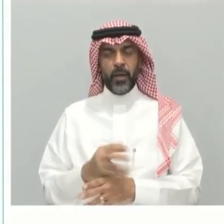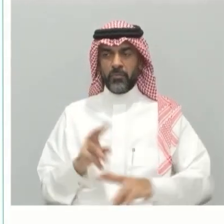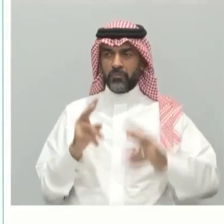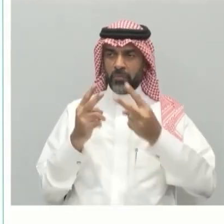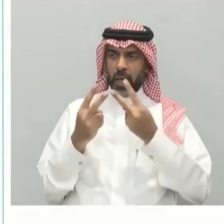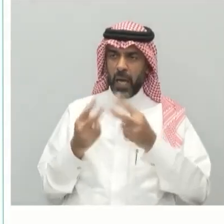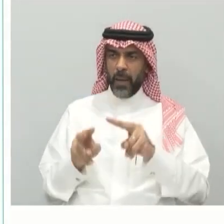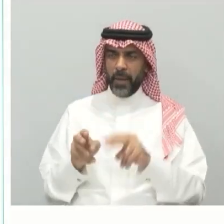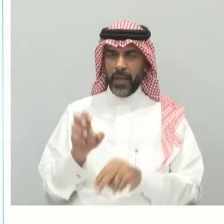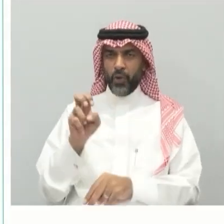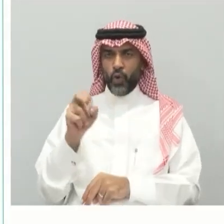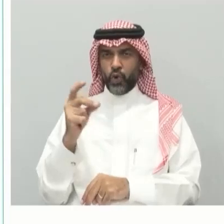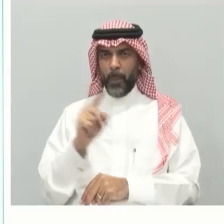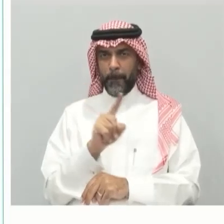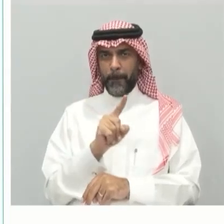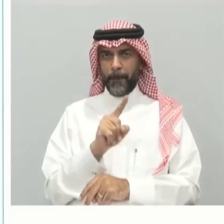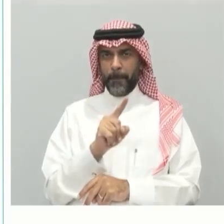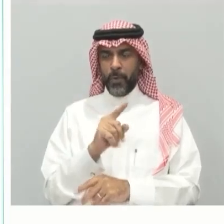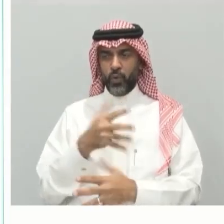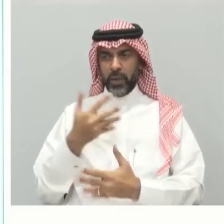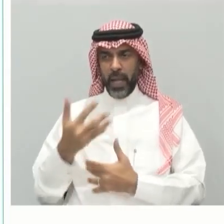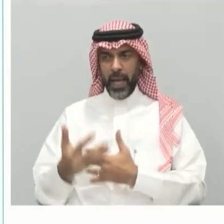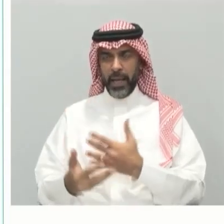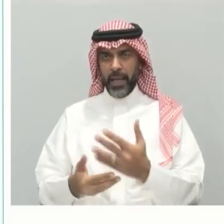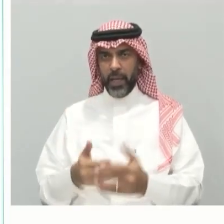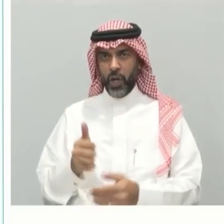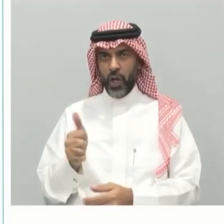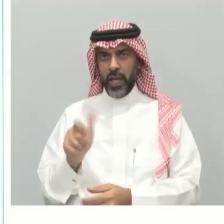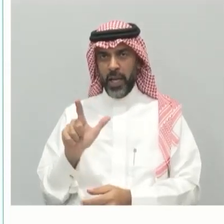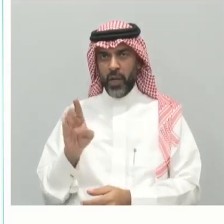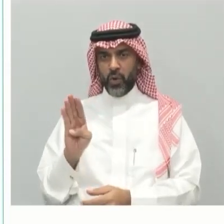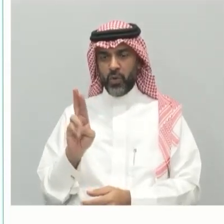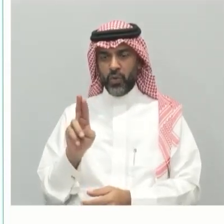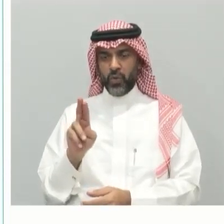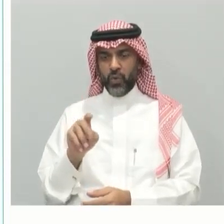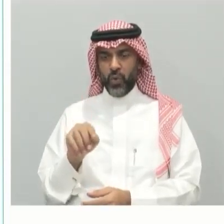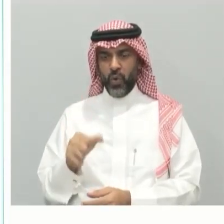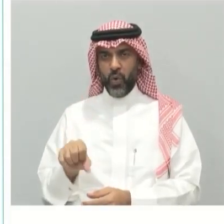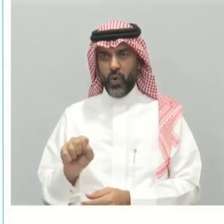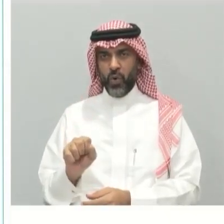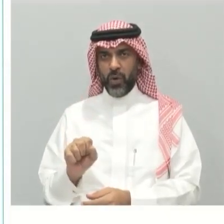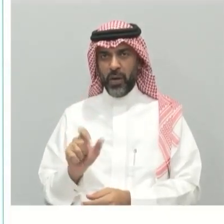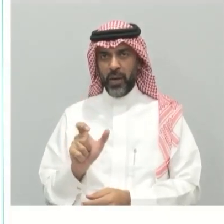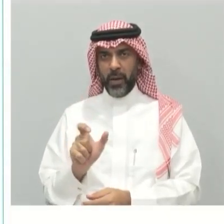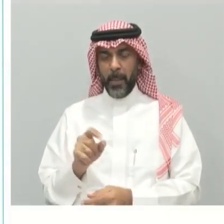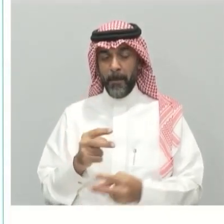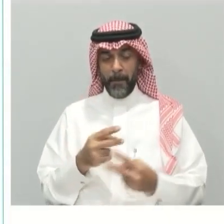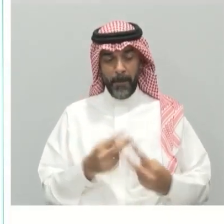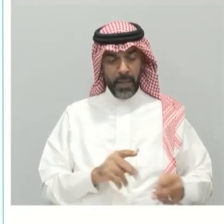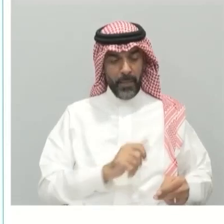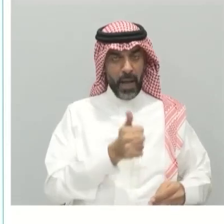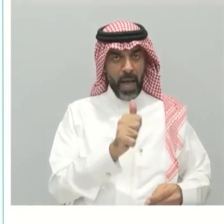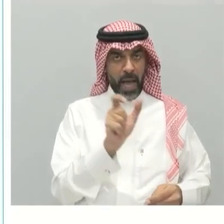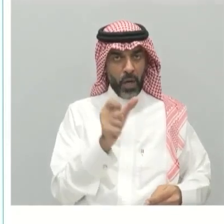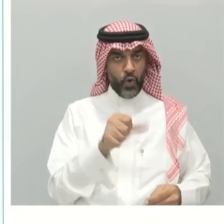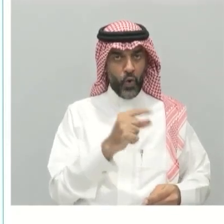قابليه الاقطاب لتحريك الالكترونات من الانود الى الكاثود من الان